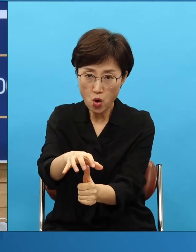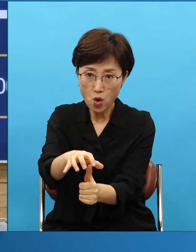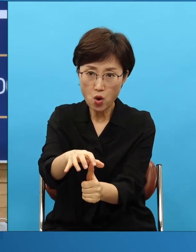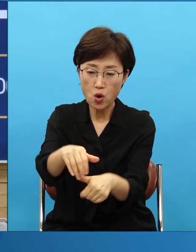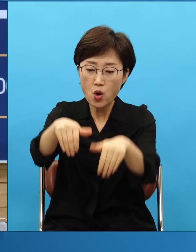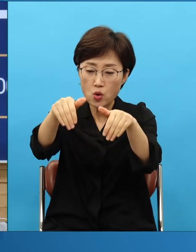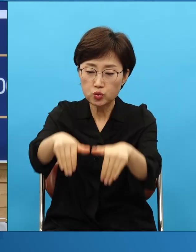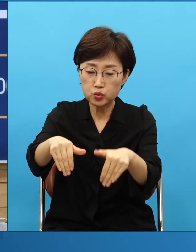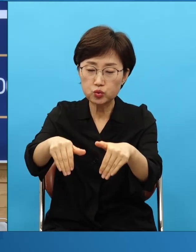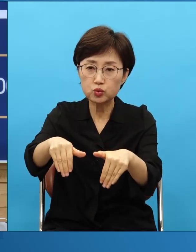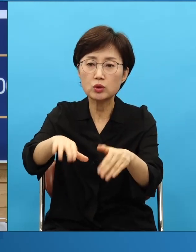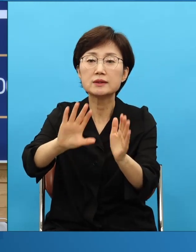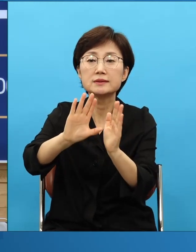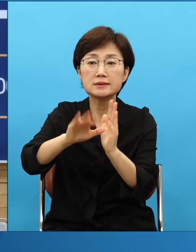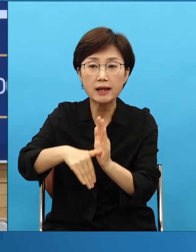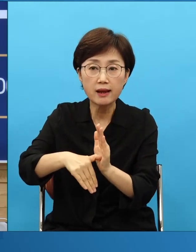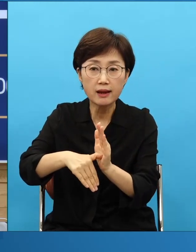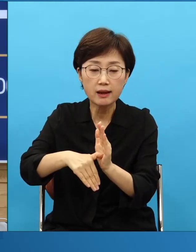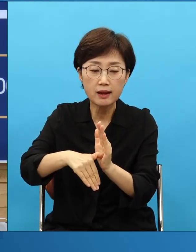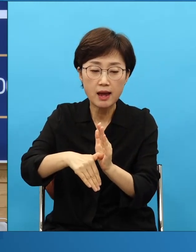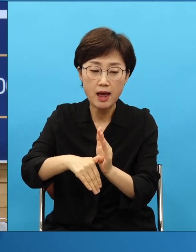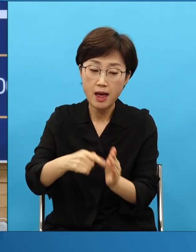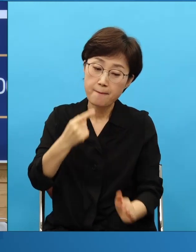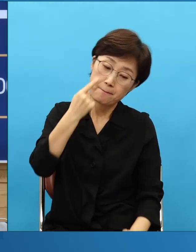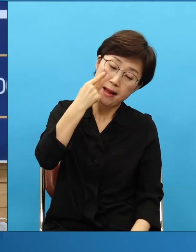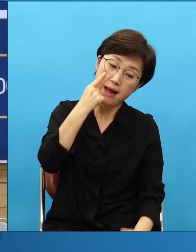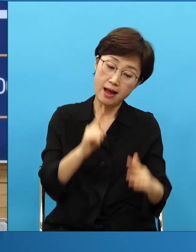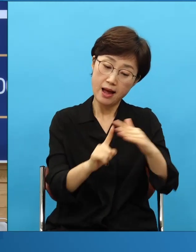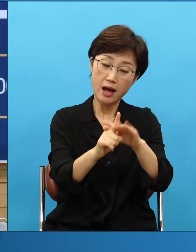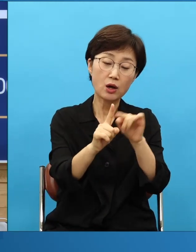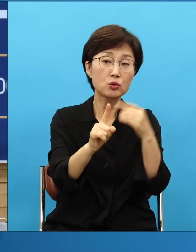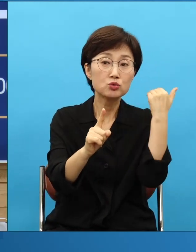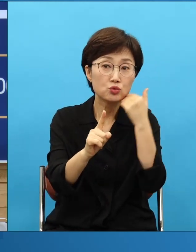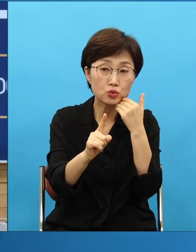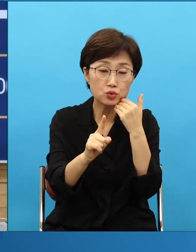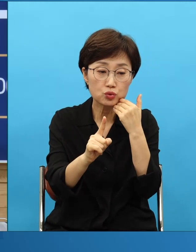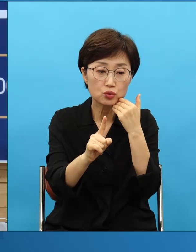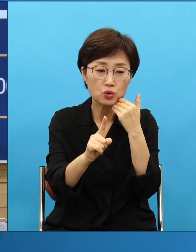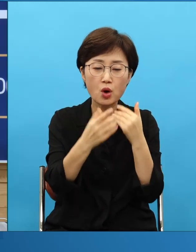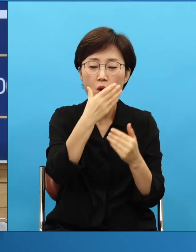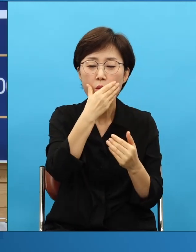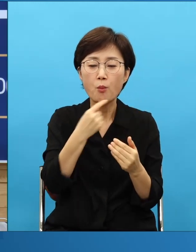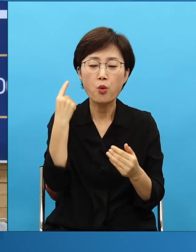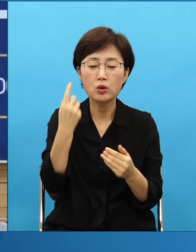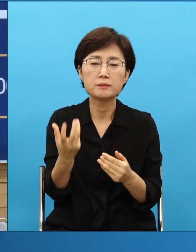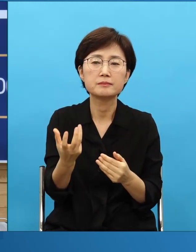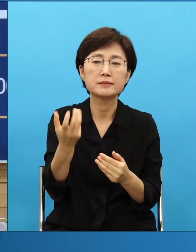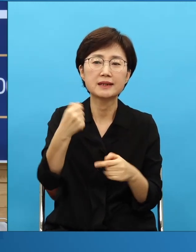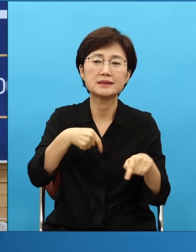복음 가진 지도자를 만들어냈어요. And every time they were enslaved, captivated, or colonized, God raised up